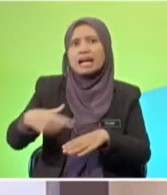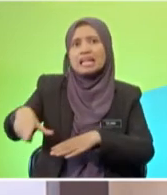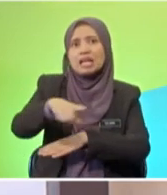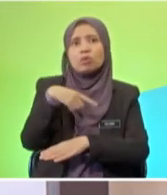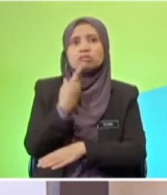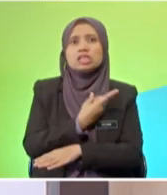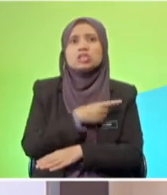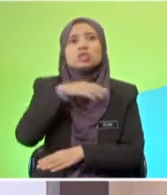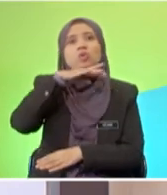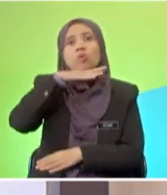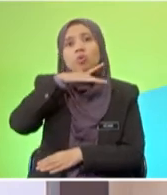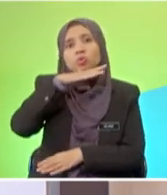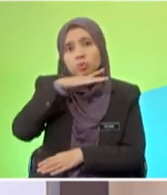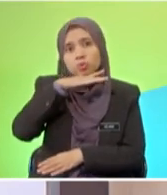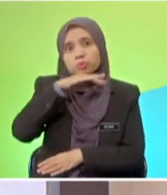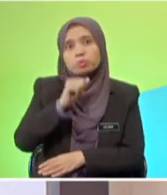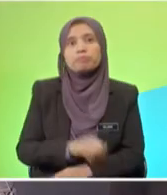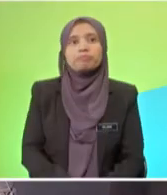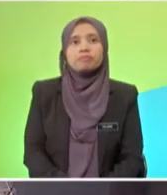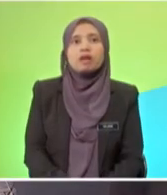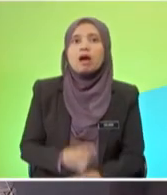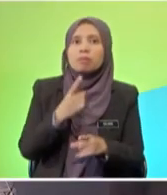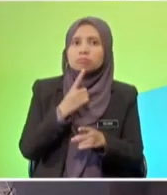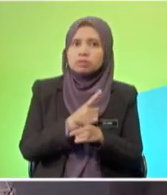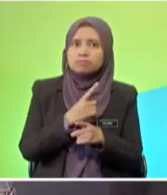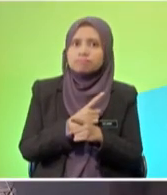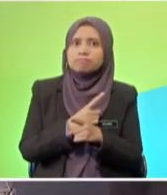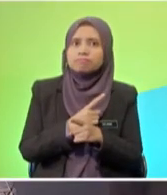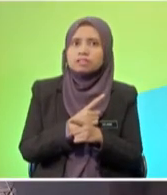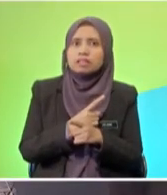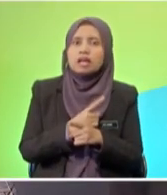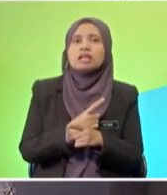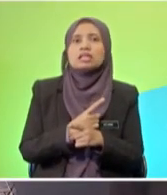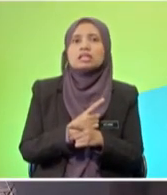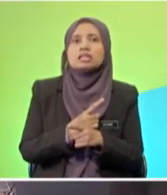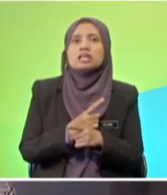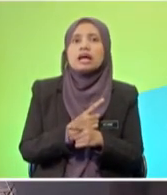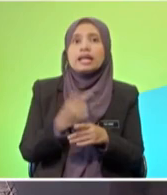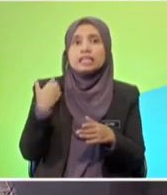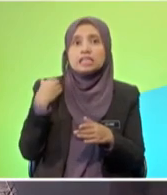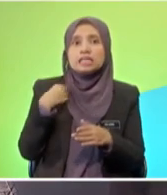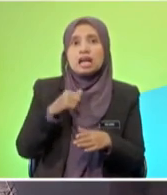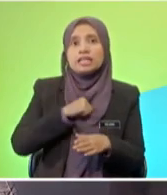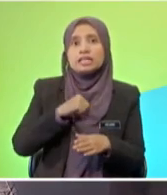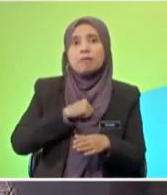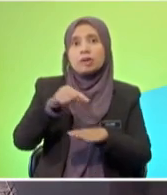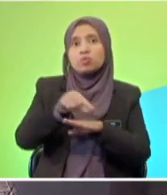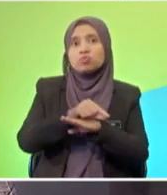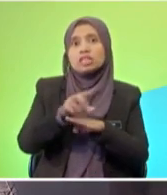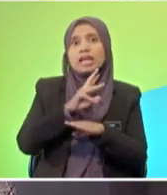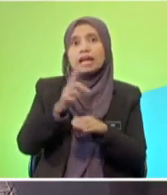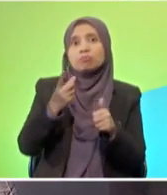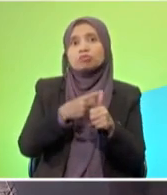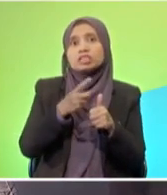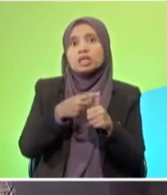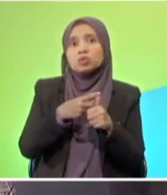tercemar Nah betul tak butuh juga susah saya terkesan langsung to bikin ada menggunakan air yang pertama